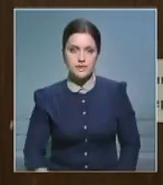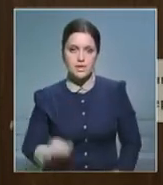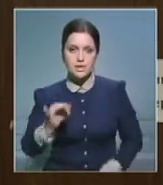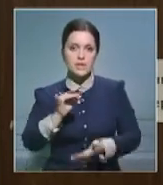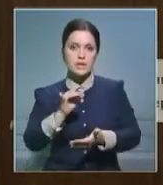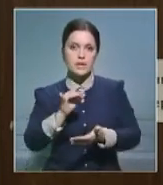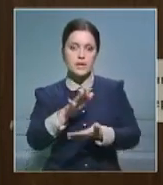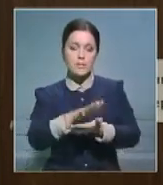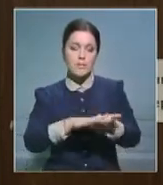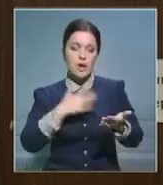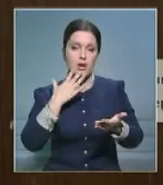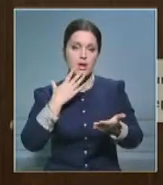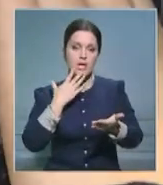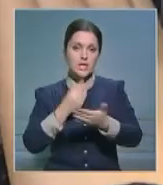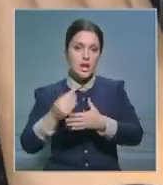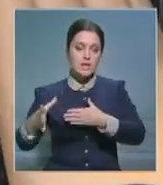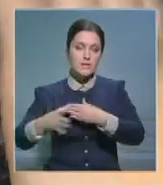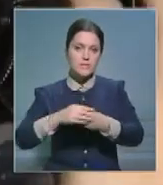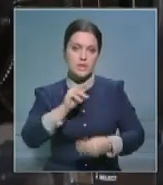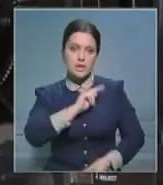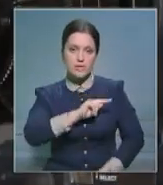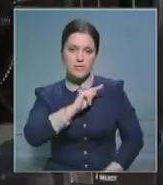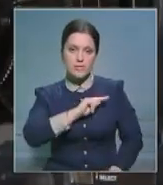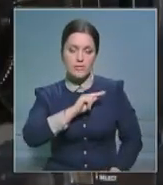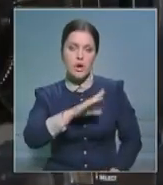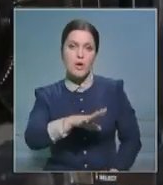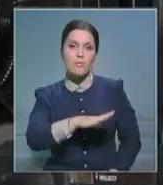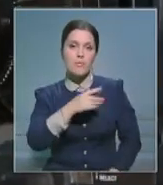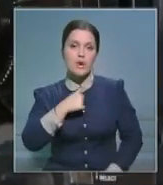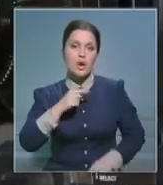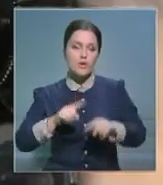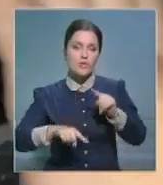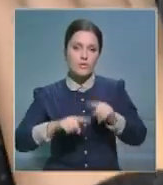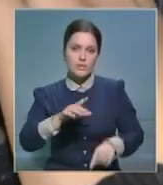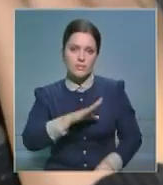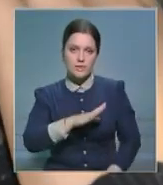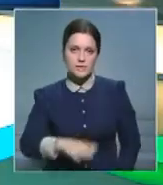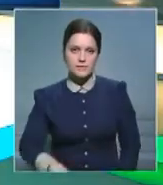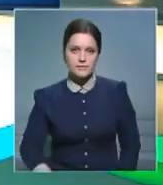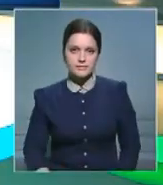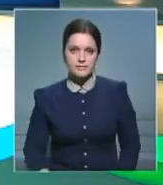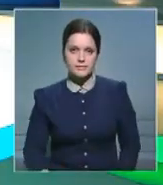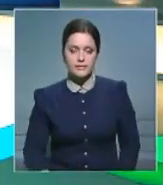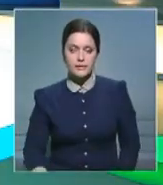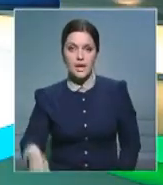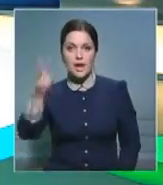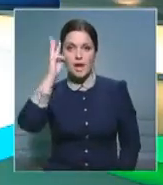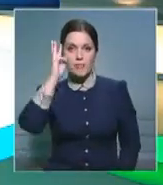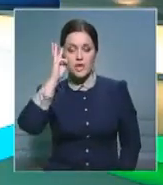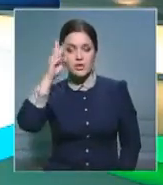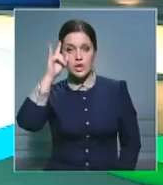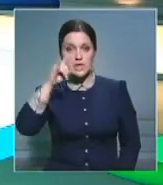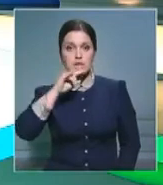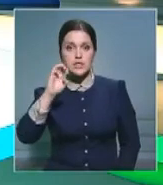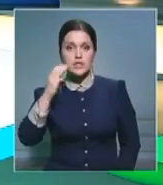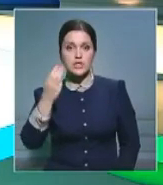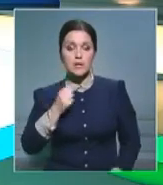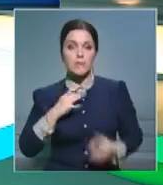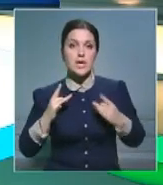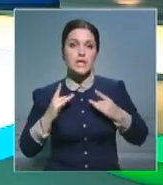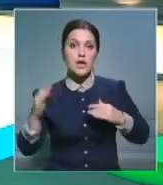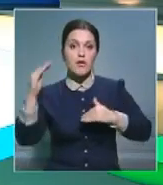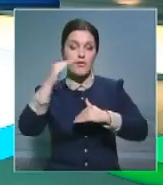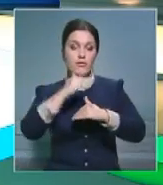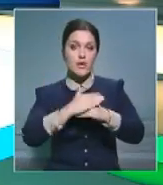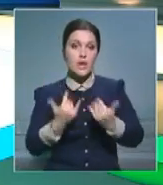нашего совместного сотрудничества с нашей бывшей родиной. В посольстве Казахстана в США провели торжественный